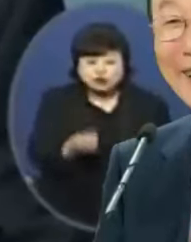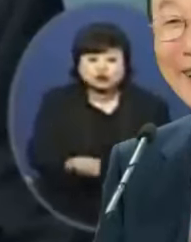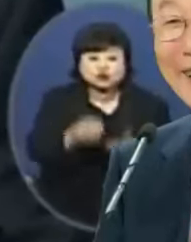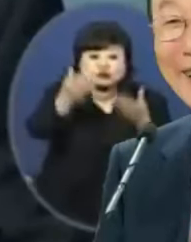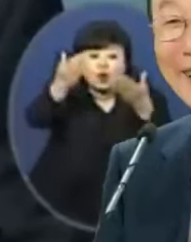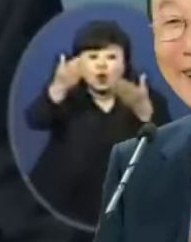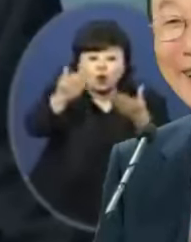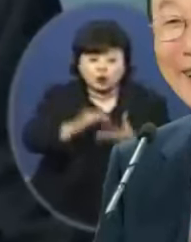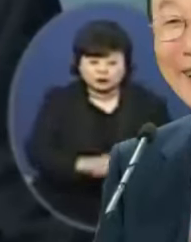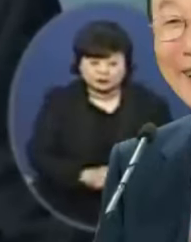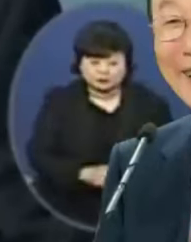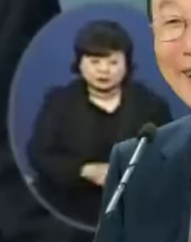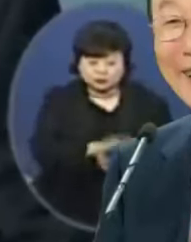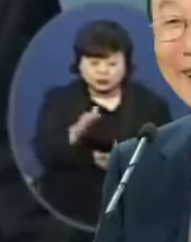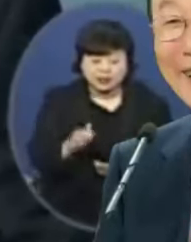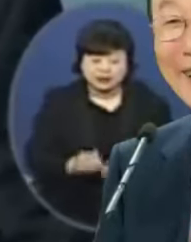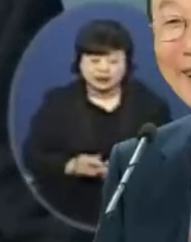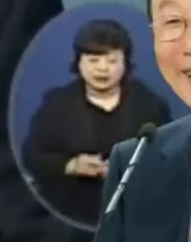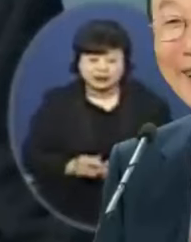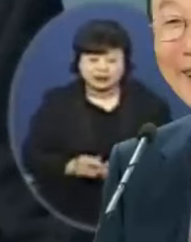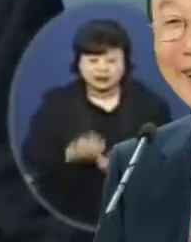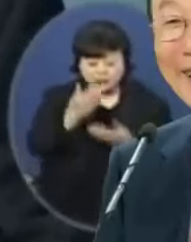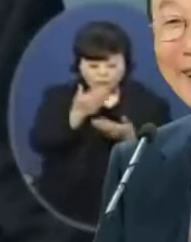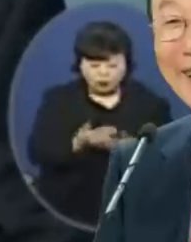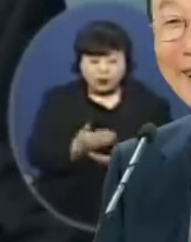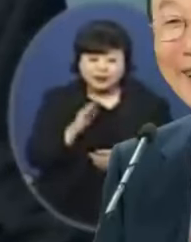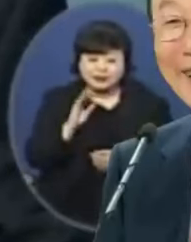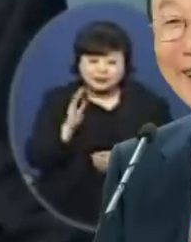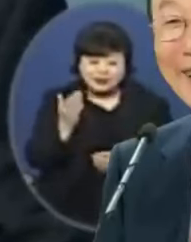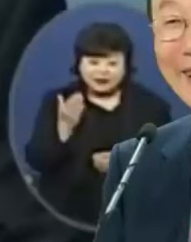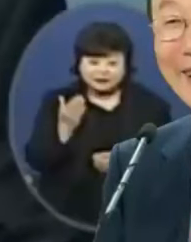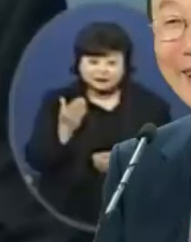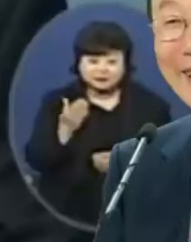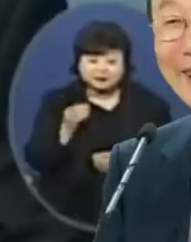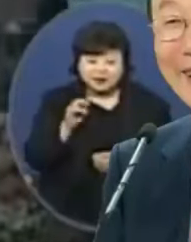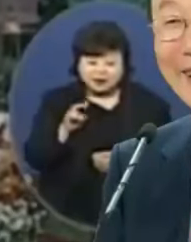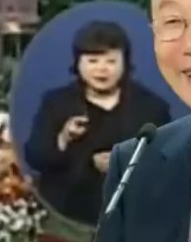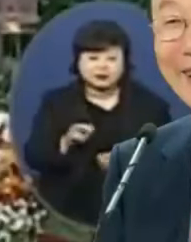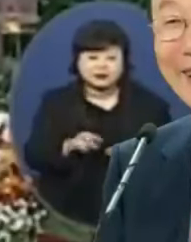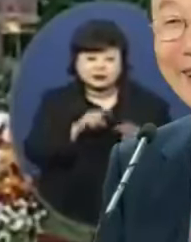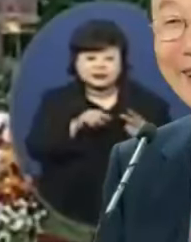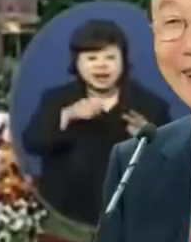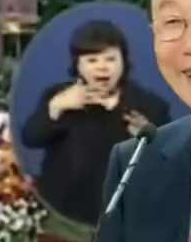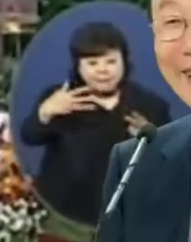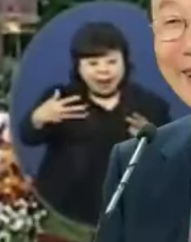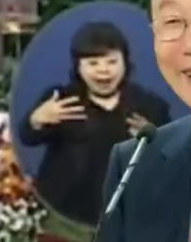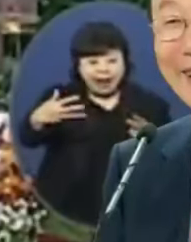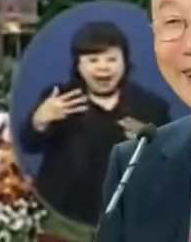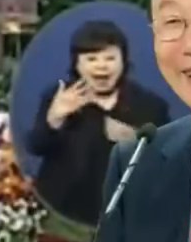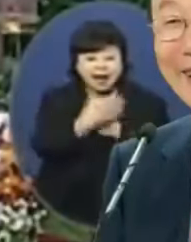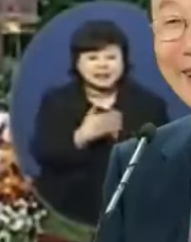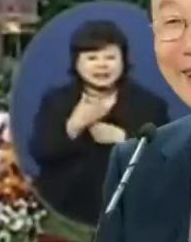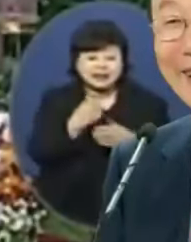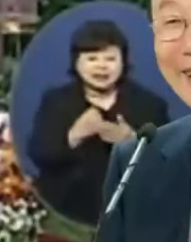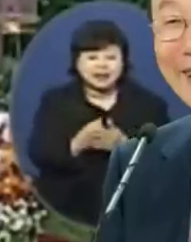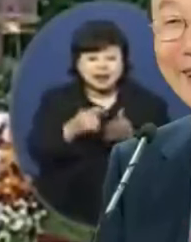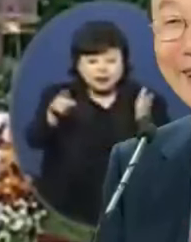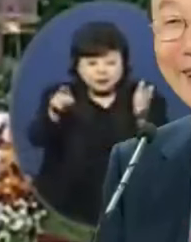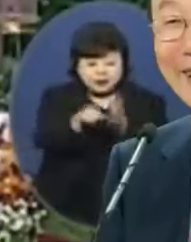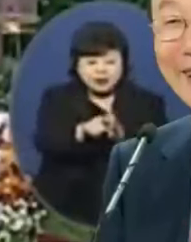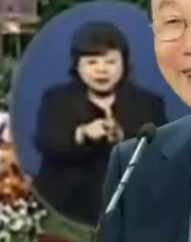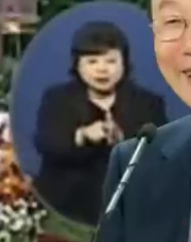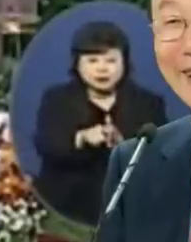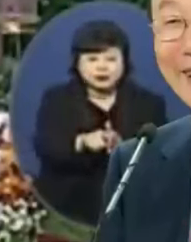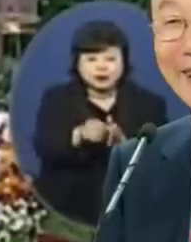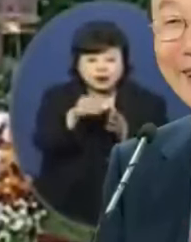축복이 우리에게 미쳐오는 것입니다. 에베소서 2장 8절에 보면 너희는 그 은혜를 이해하여 믿음으로 말미암아